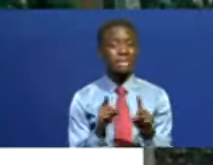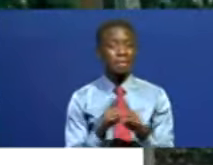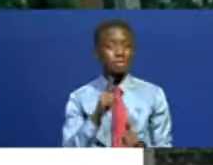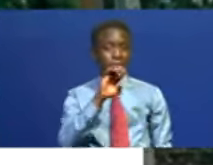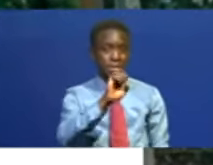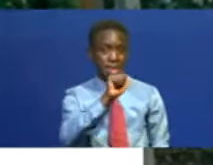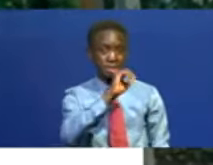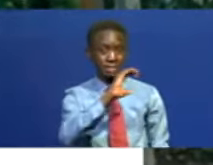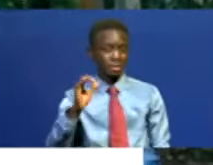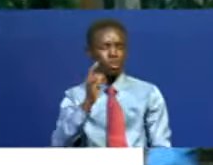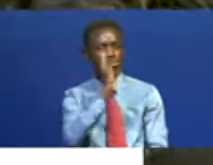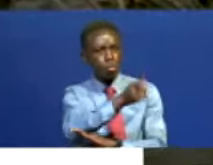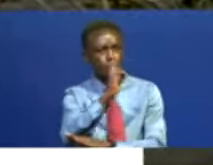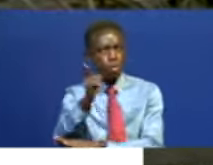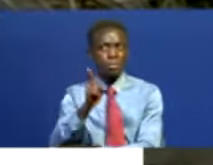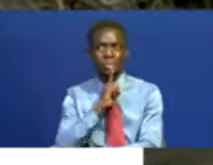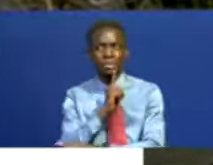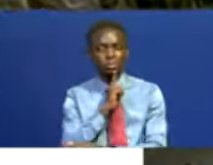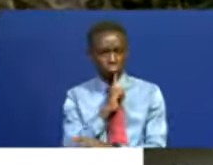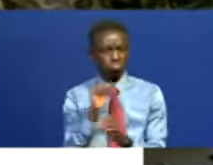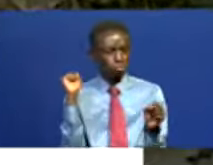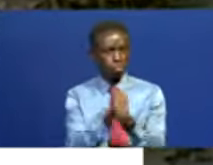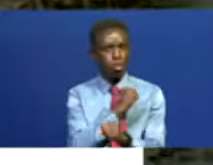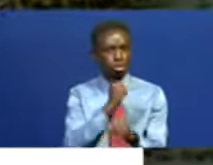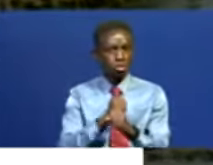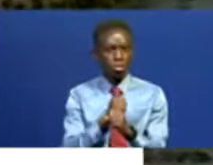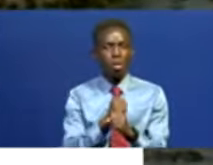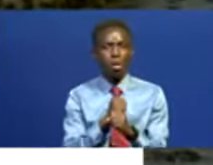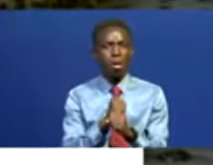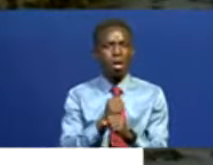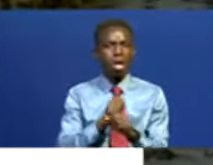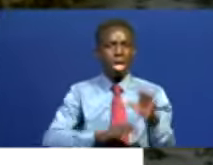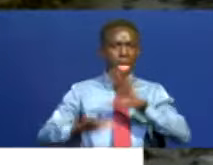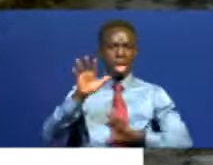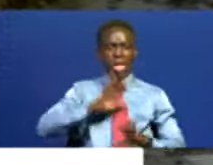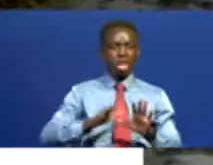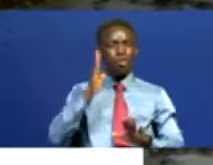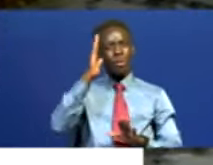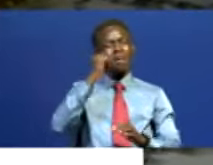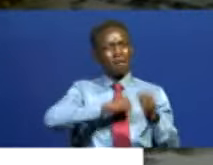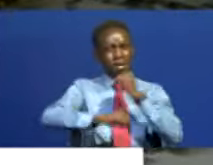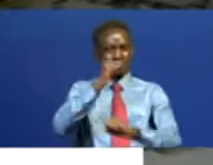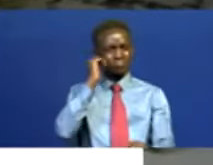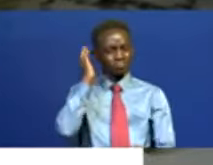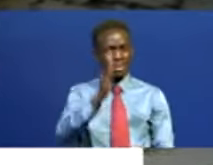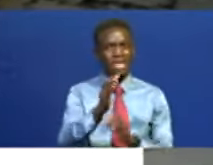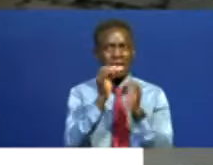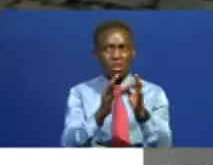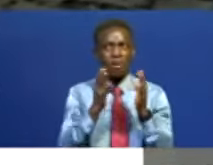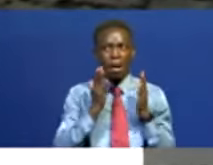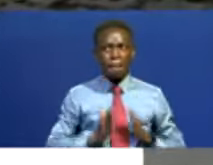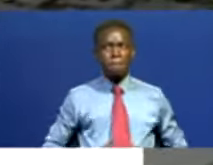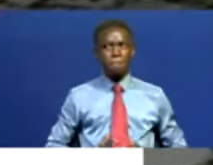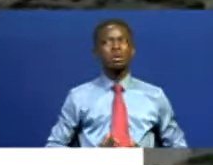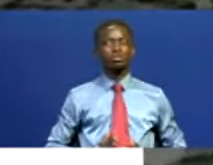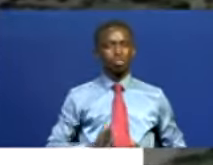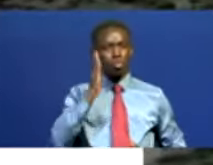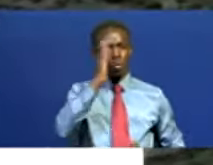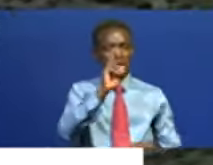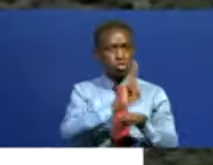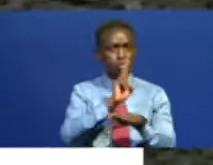ufisadi inaonya kuwa haitasita kuchukua hatua iwapo mtu yoyote atatumia kisingizio cha mvua za Elnino kufuja pesa za